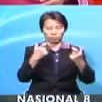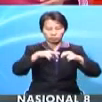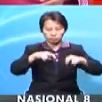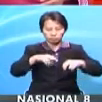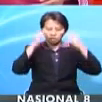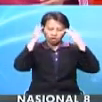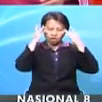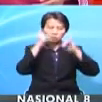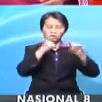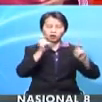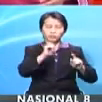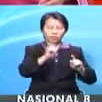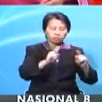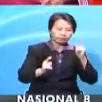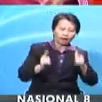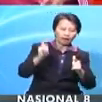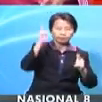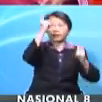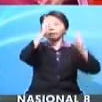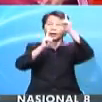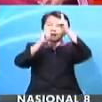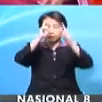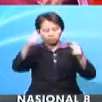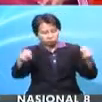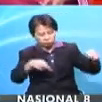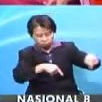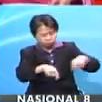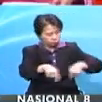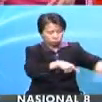dari arah mana tembakan dilepaskan